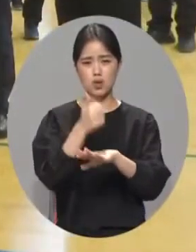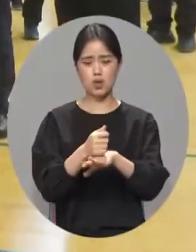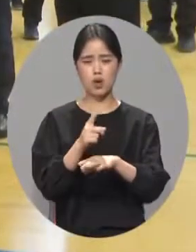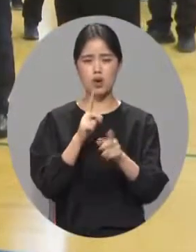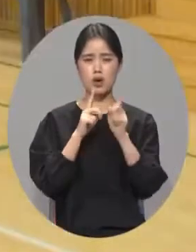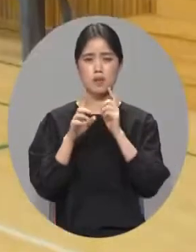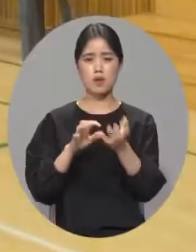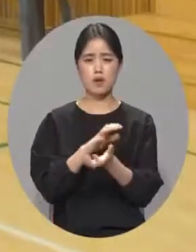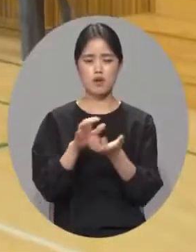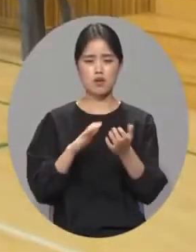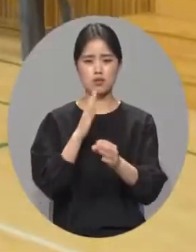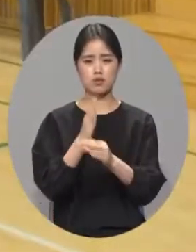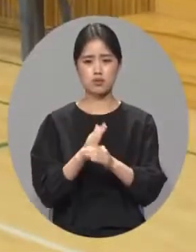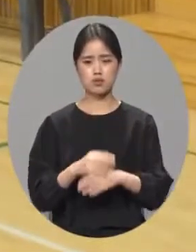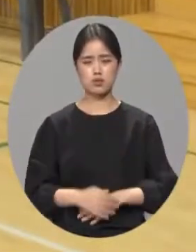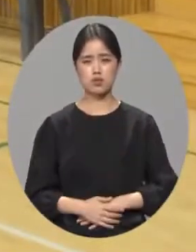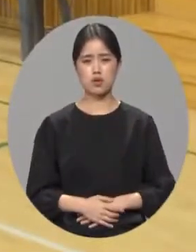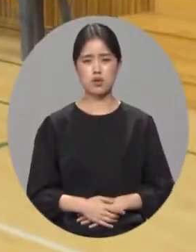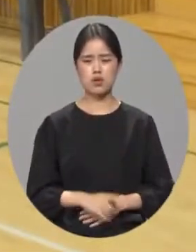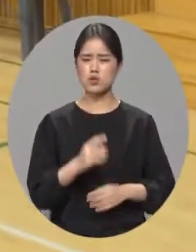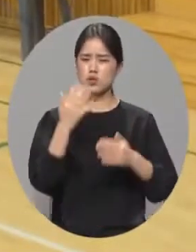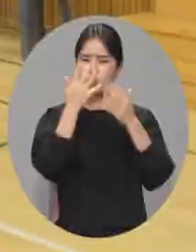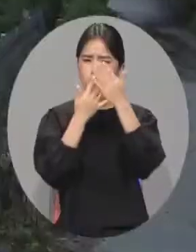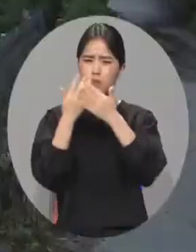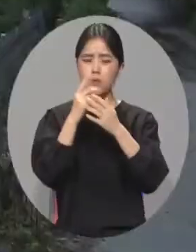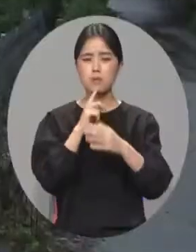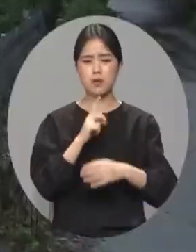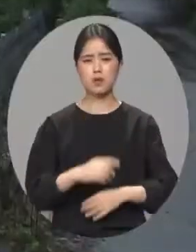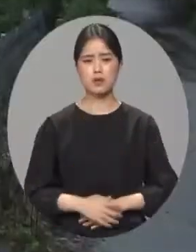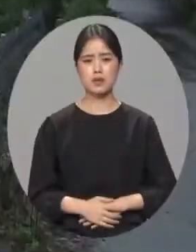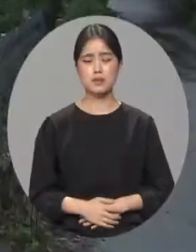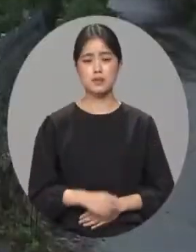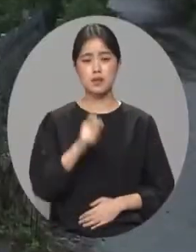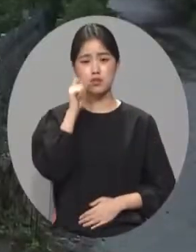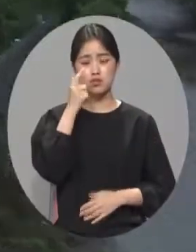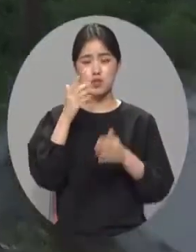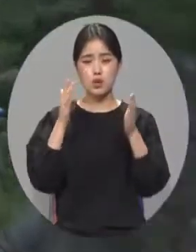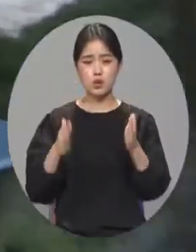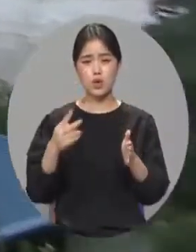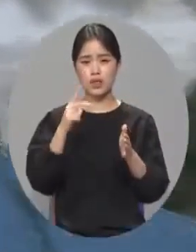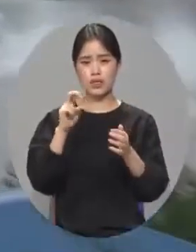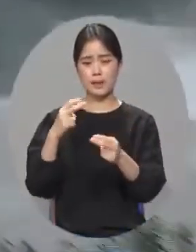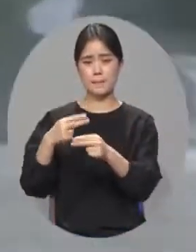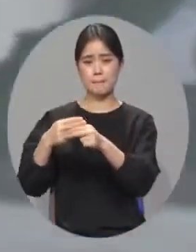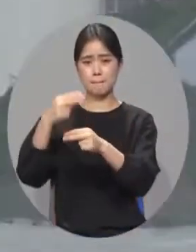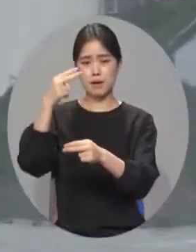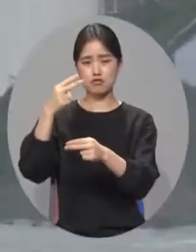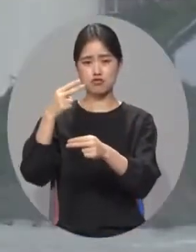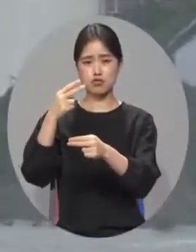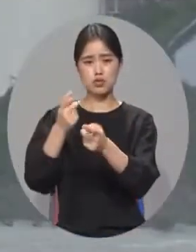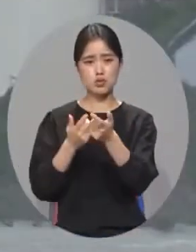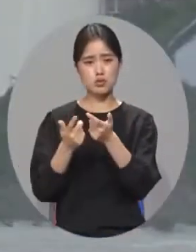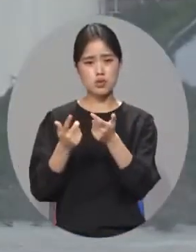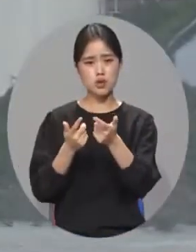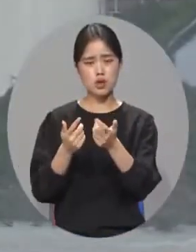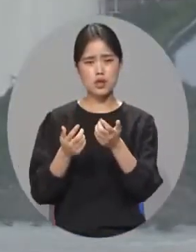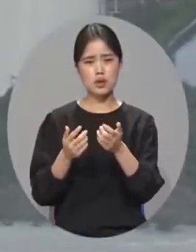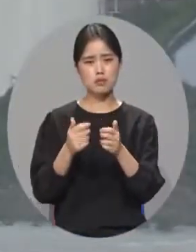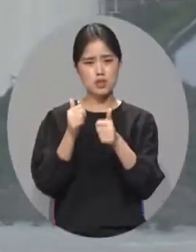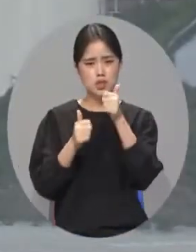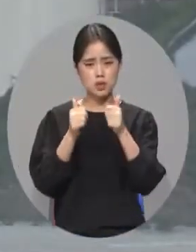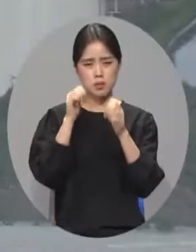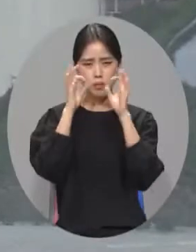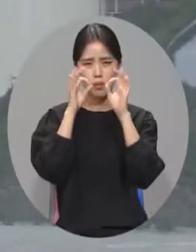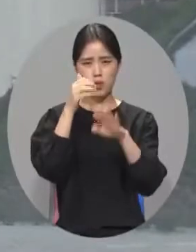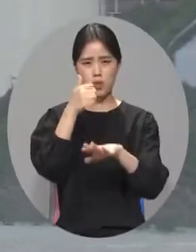되고 있습니다. 한마디로 모호하다는 겁니다. 6개월 동안 댐 방류량 등을 토대로 모의 실험한 결과